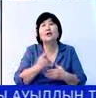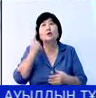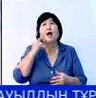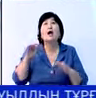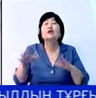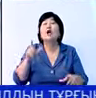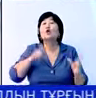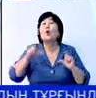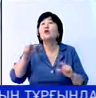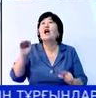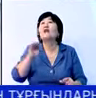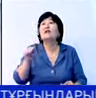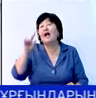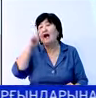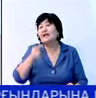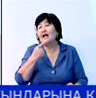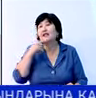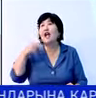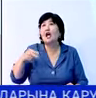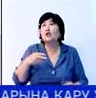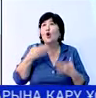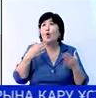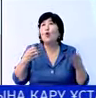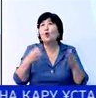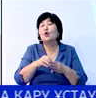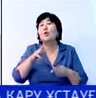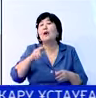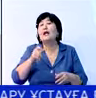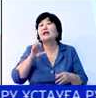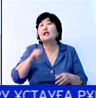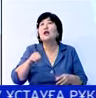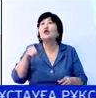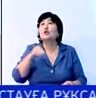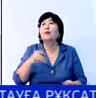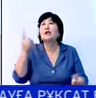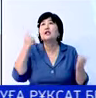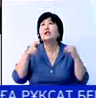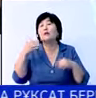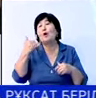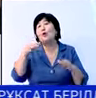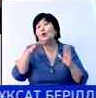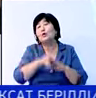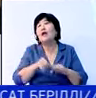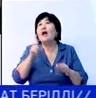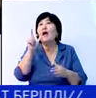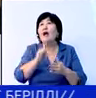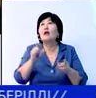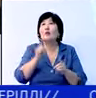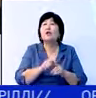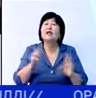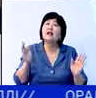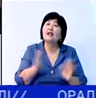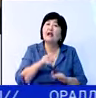Шарада университеттің филология, қазақ тілі мен әдебиеті оқу тобының магистранттары Жұбан шығармаларынан, оның ішінде ән өлеңдерінің